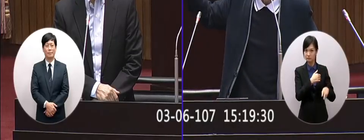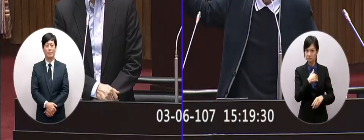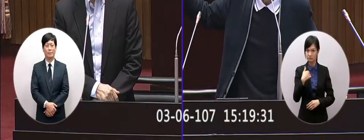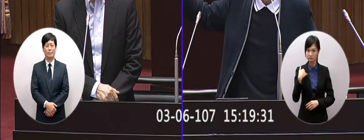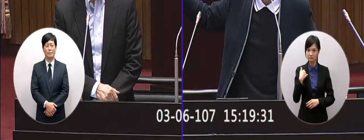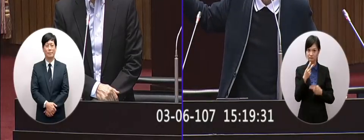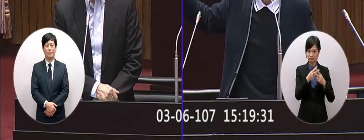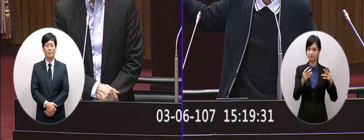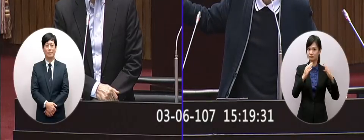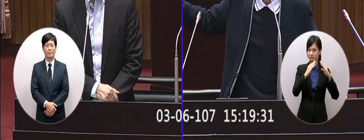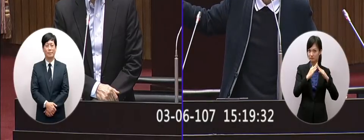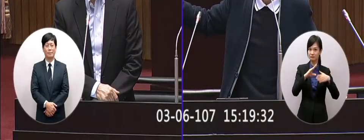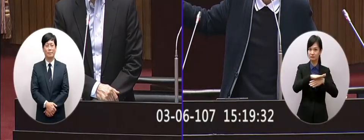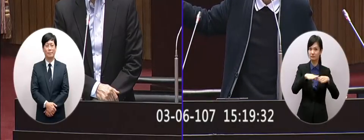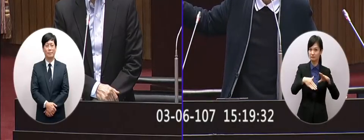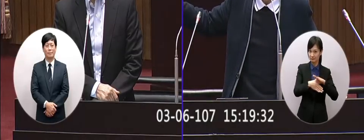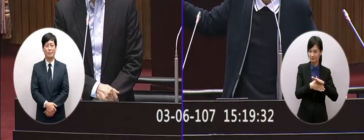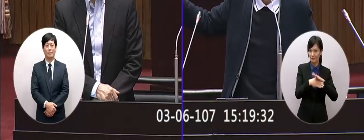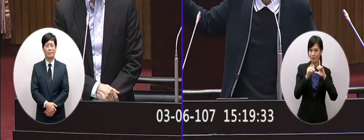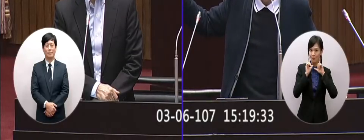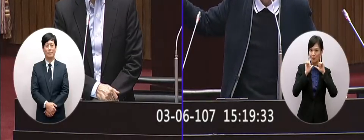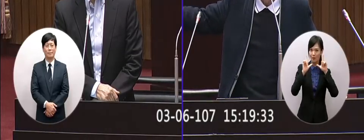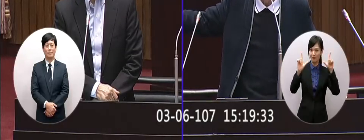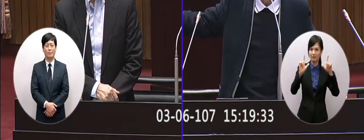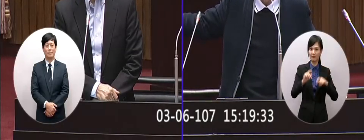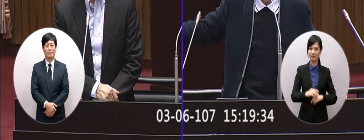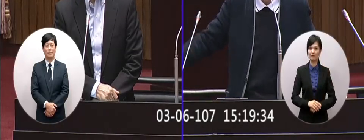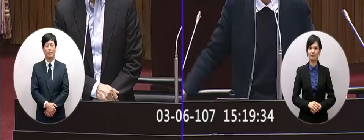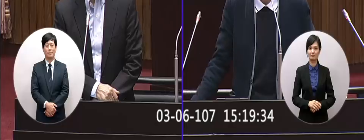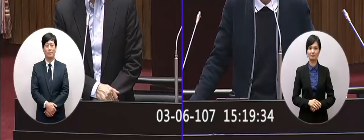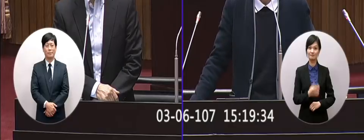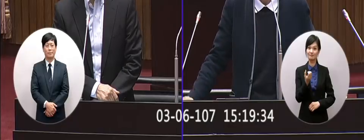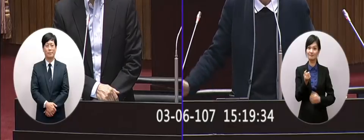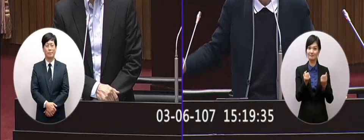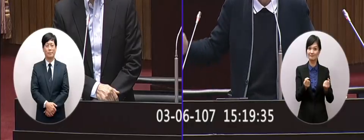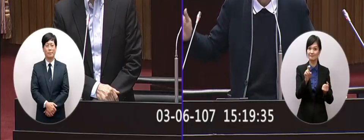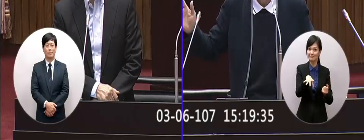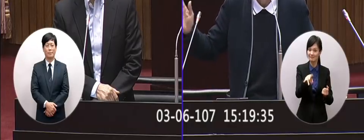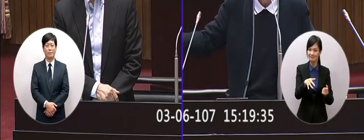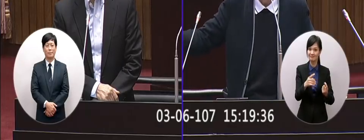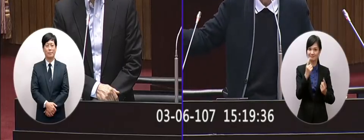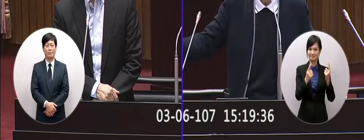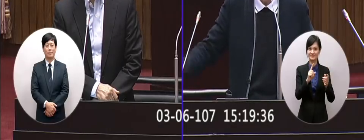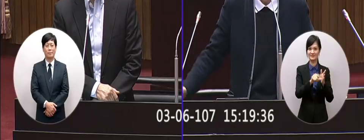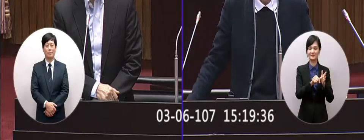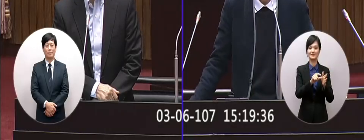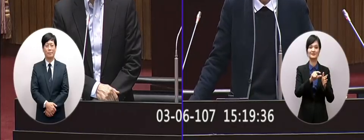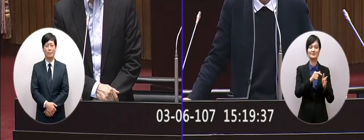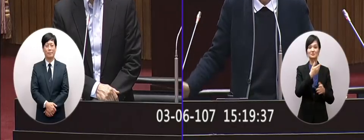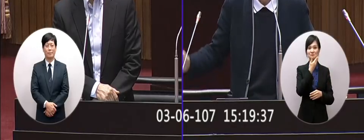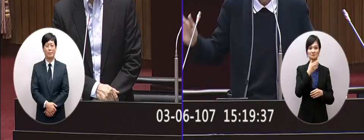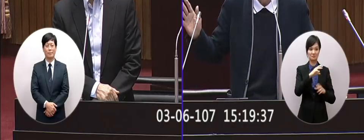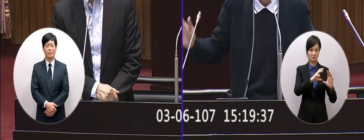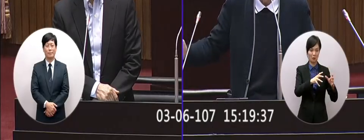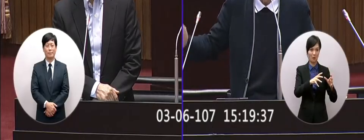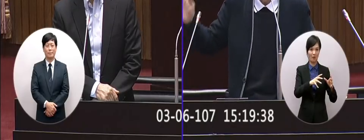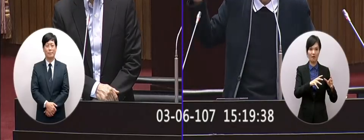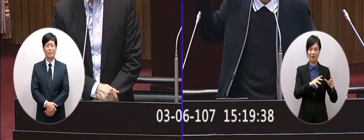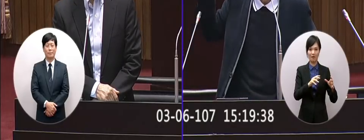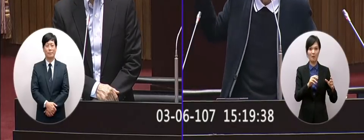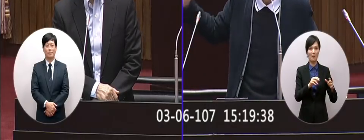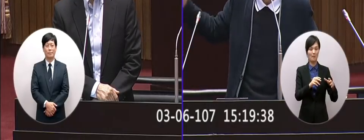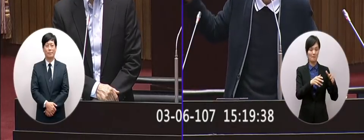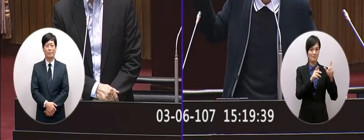那个客家文化，伫比利时，本全世界人拢看到那个客